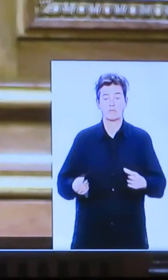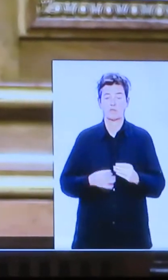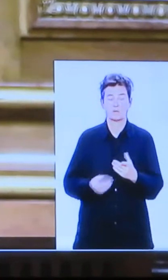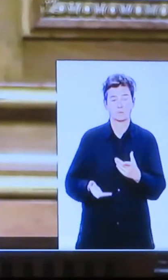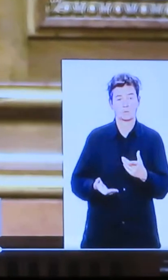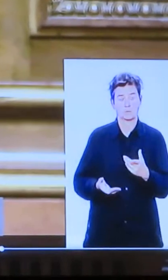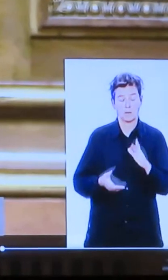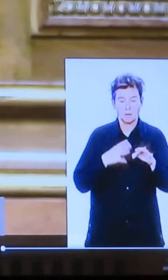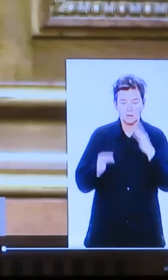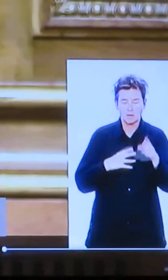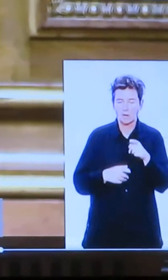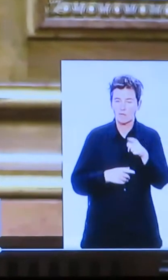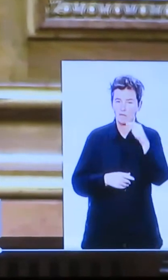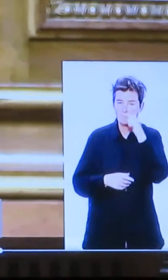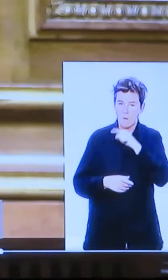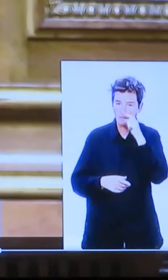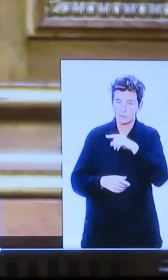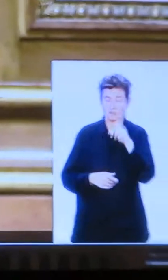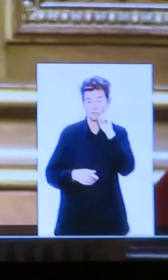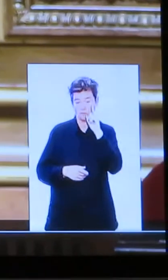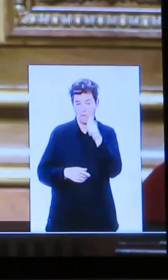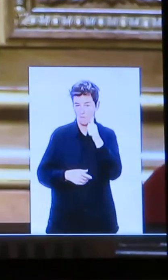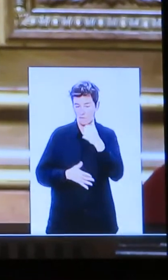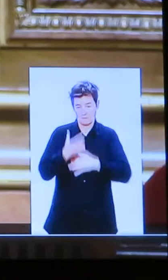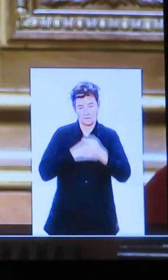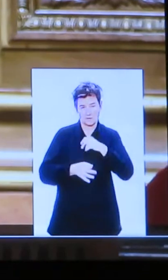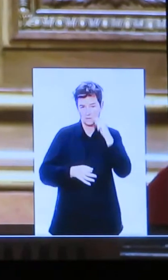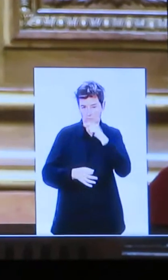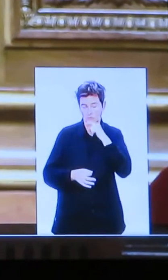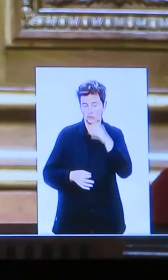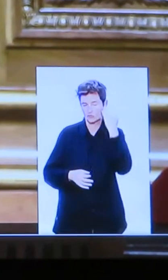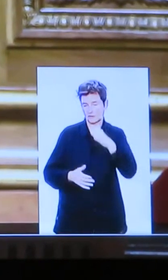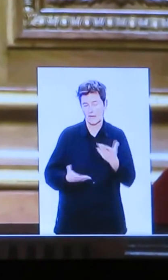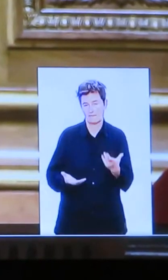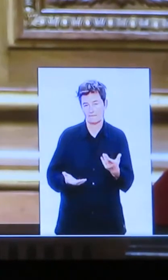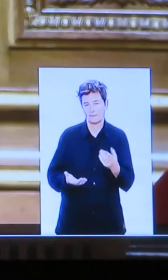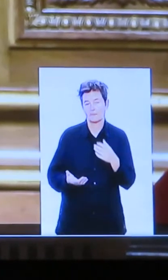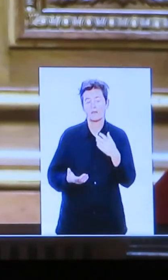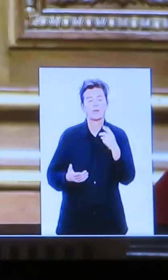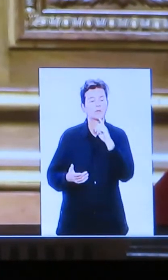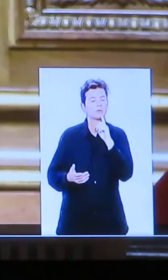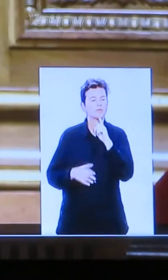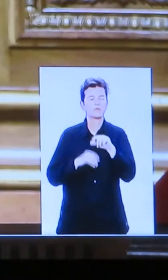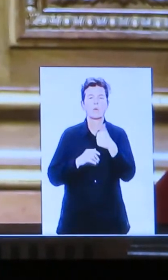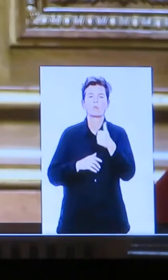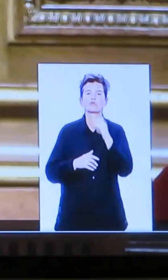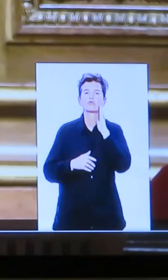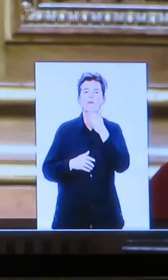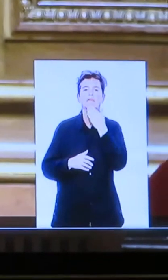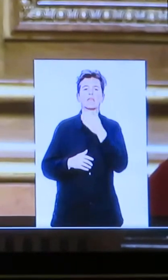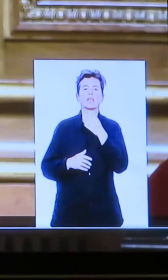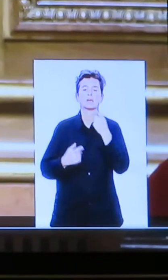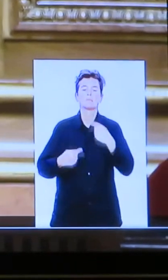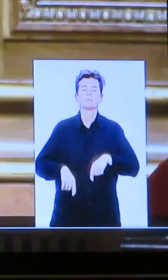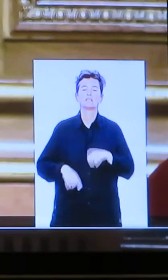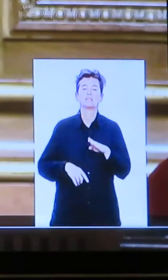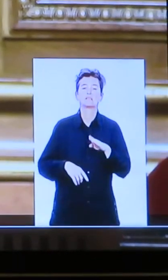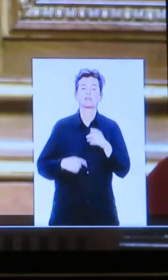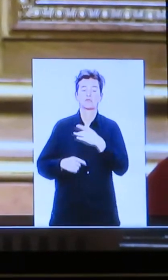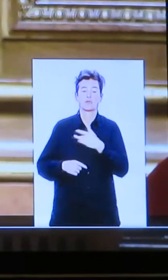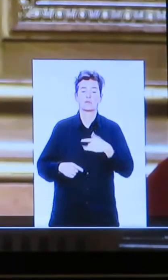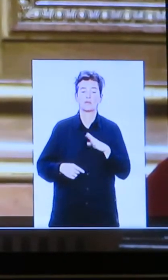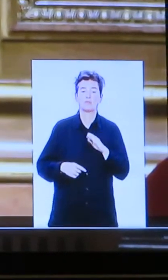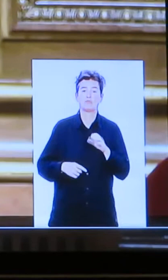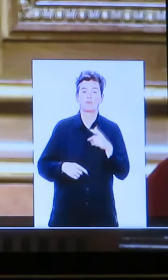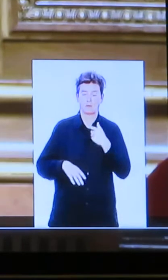de vos mensonges, car vous avez menti, et vous saviez. Vous saviez depuis le 11 janvier, quand Agnès Buzyn a prévenu le président de la République